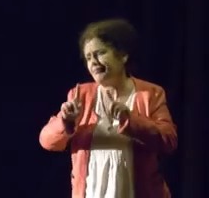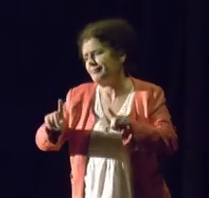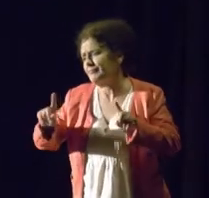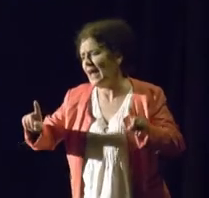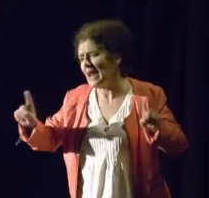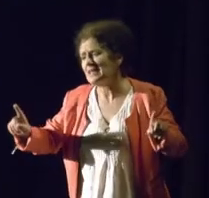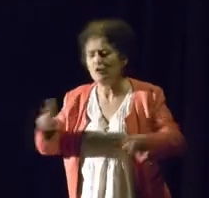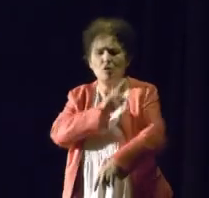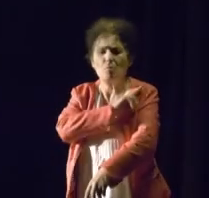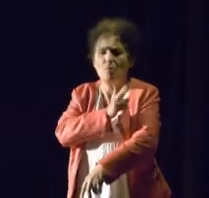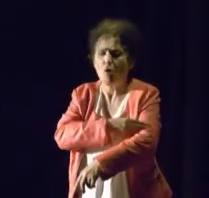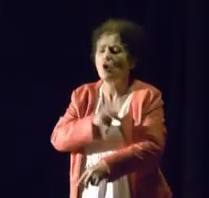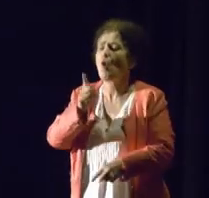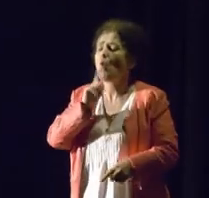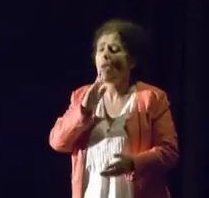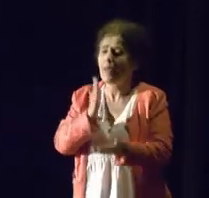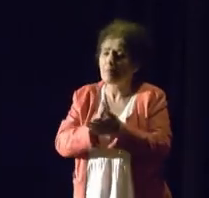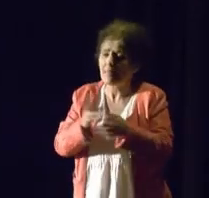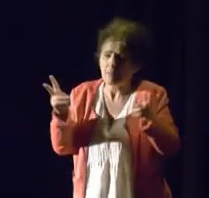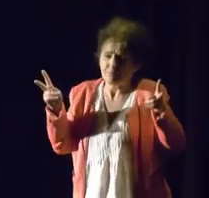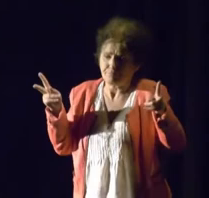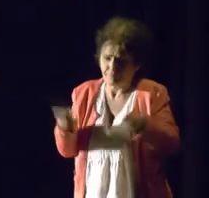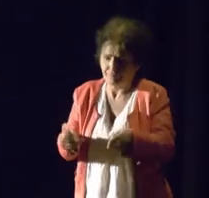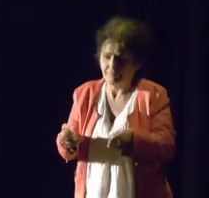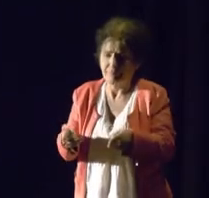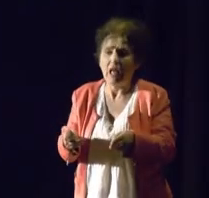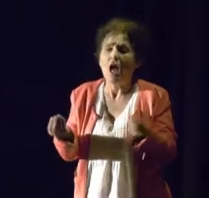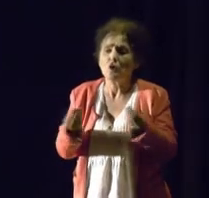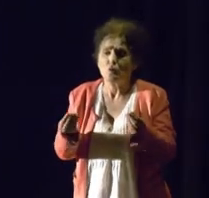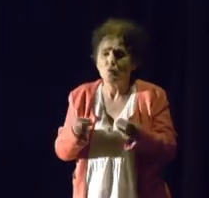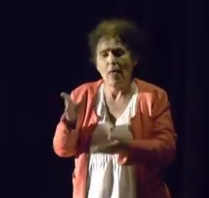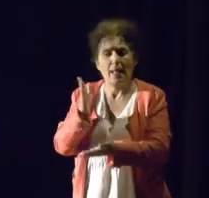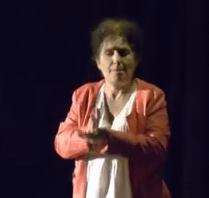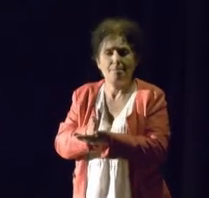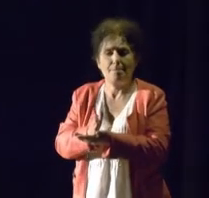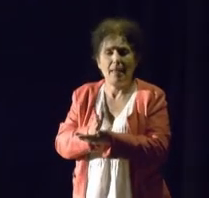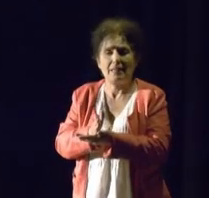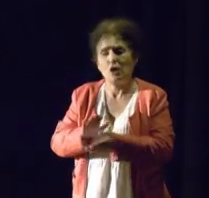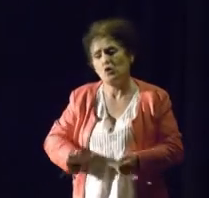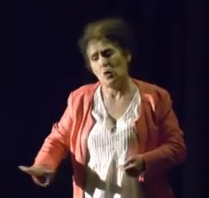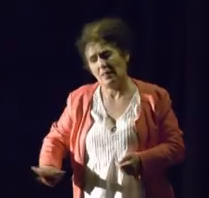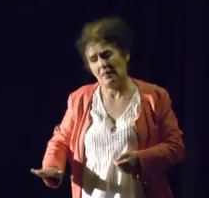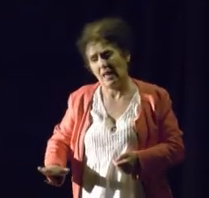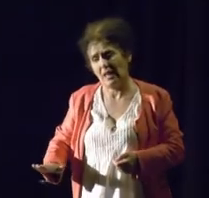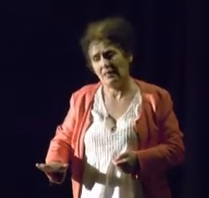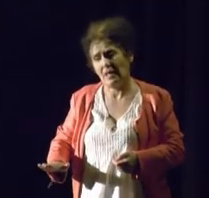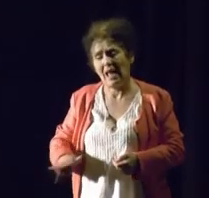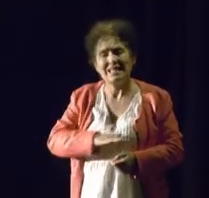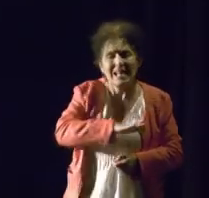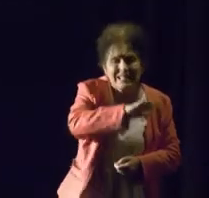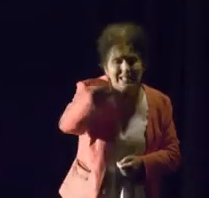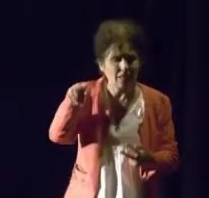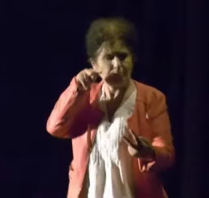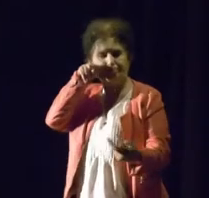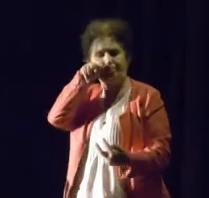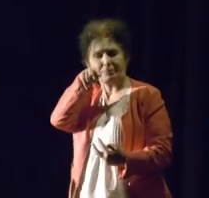најразлични можности кои што ќе бидат ускратени заради тоа што ќе биде со дете, за сите